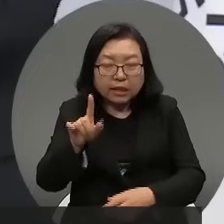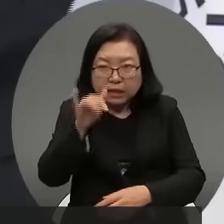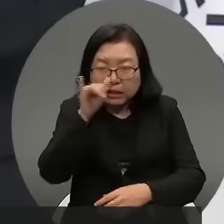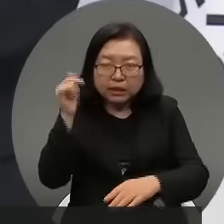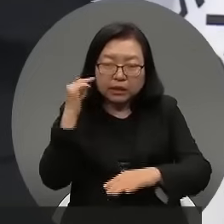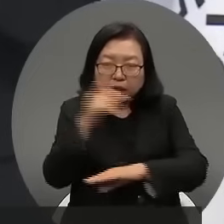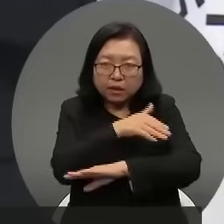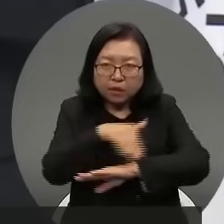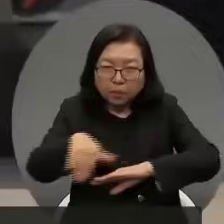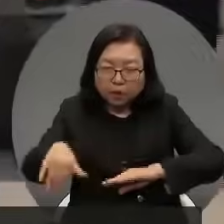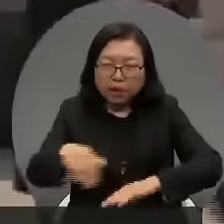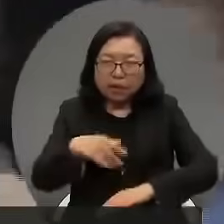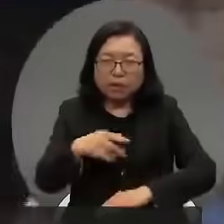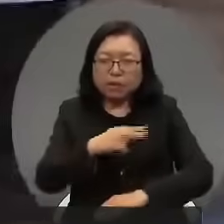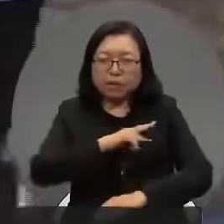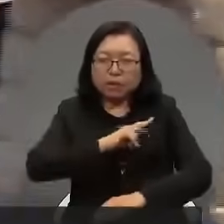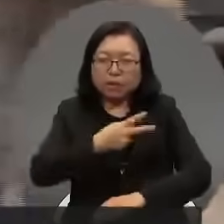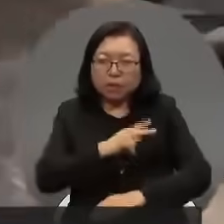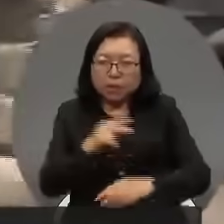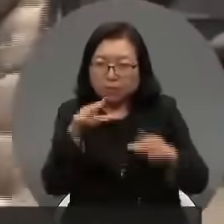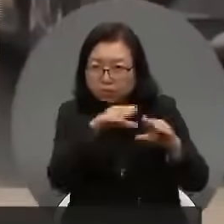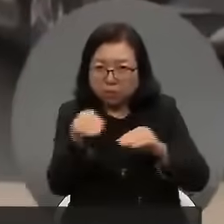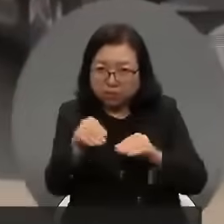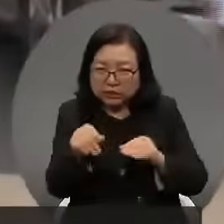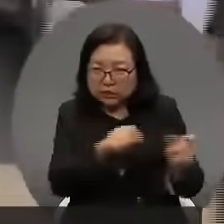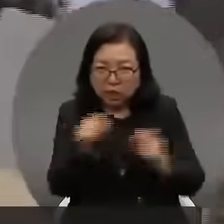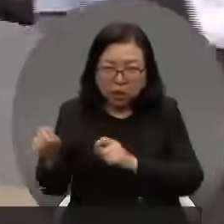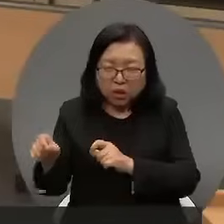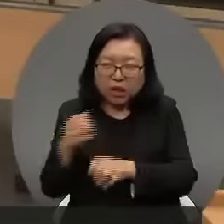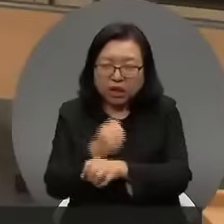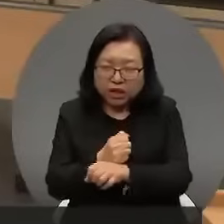정지 처분을 잠정 보류한 채 의료계와 대화의 끈을